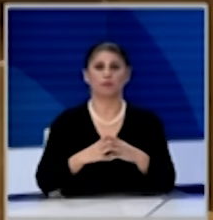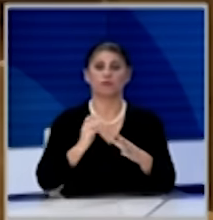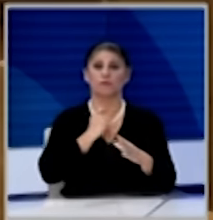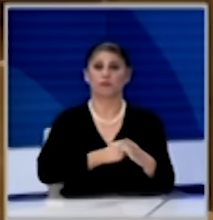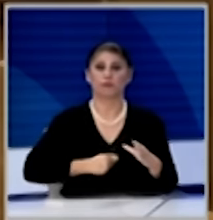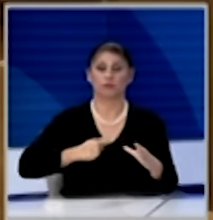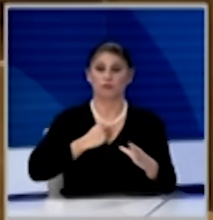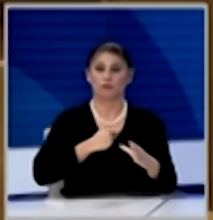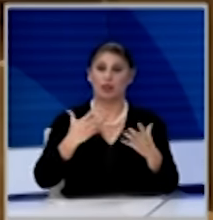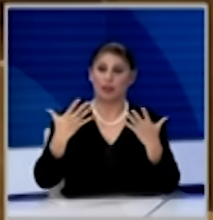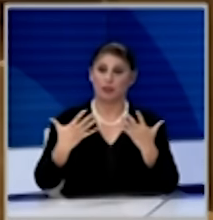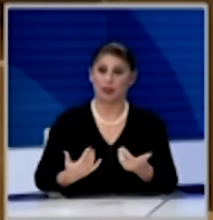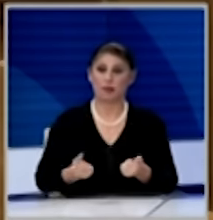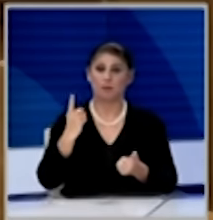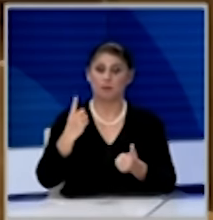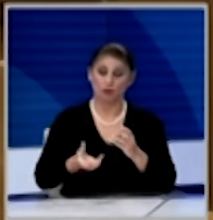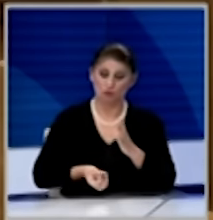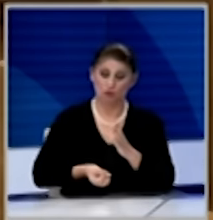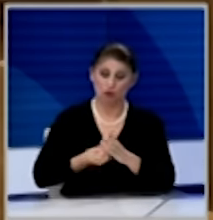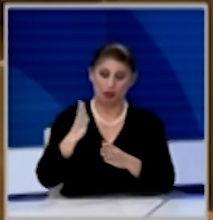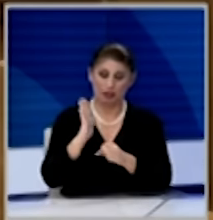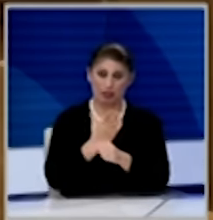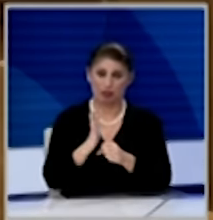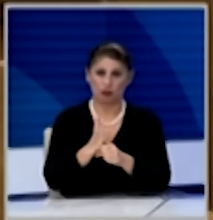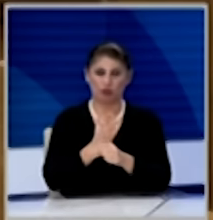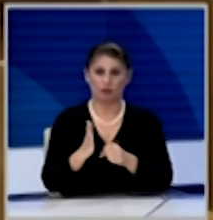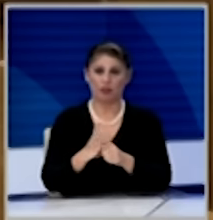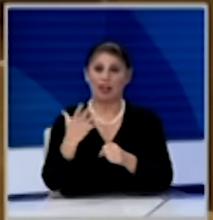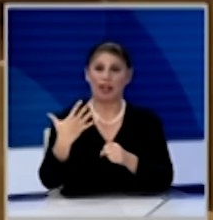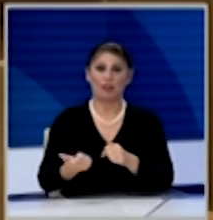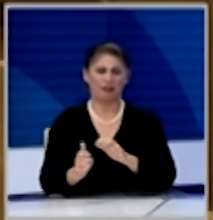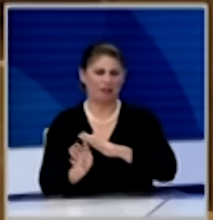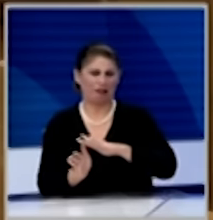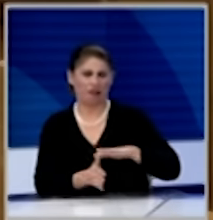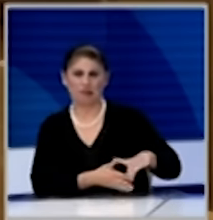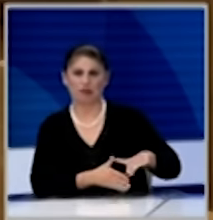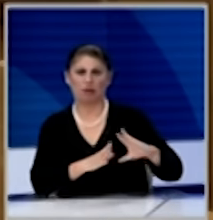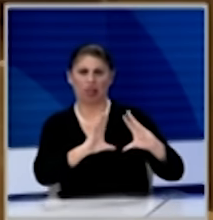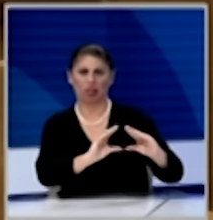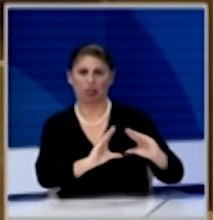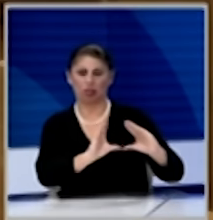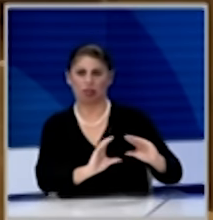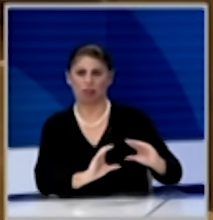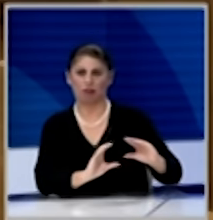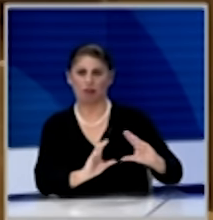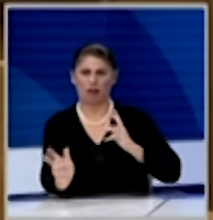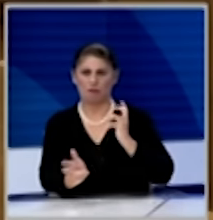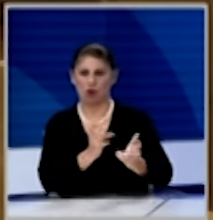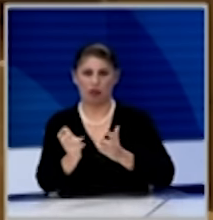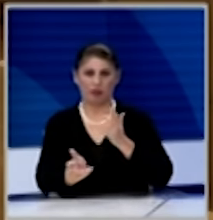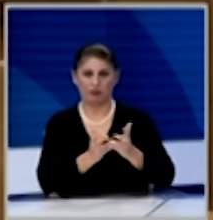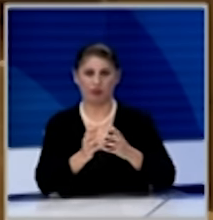δυστυχώς θα υπάρξει μια νέα καταστροφή η οποία θα έχει αφήσει πίσω τις λάσπες από καΐ